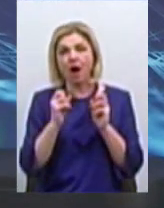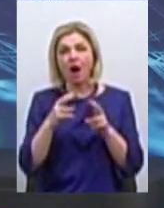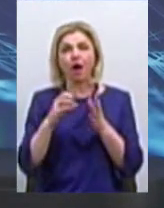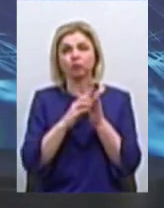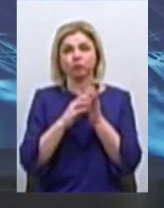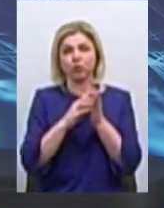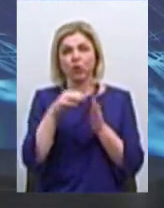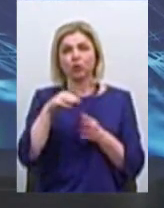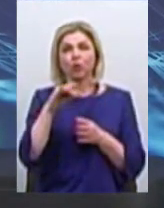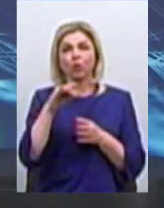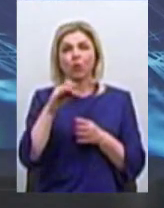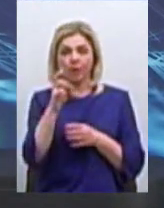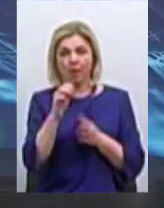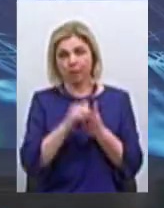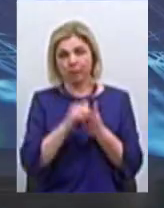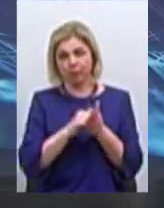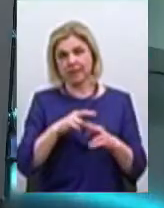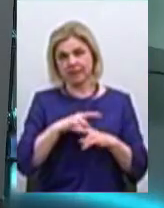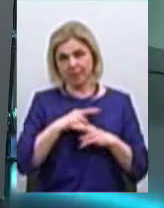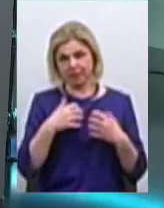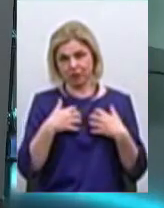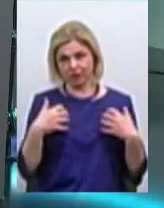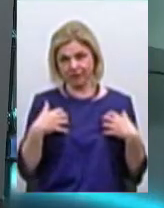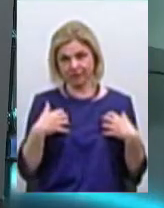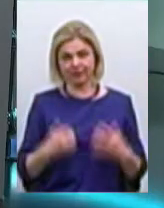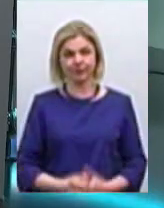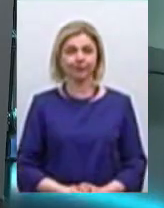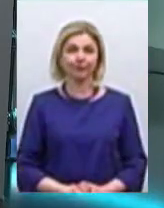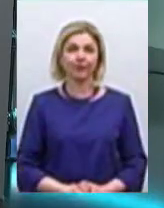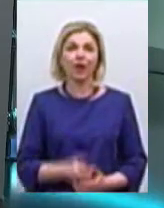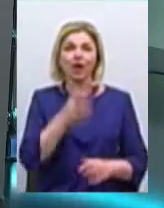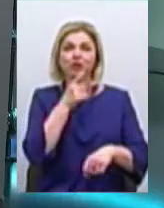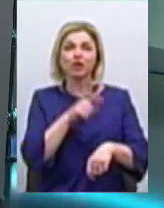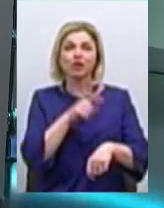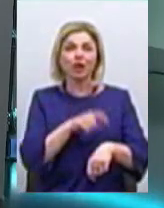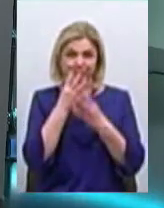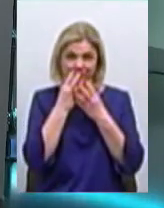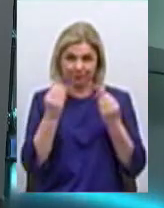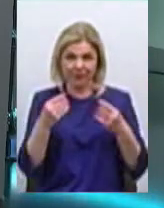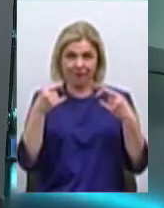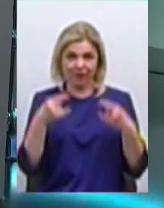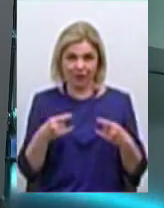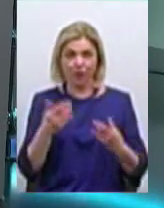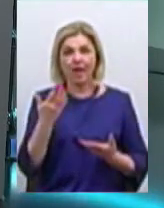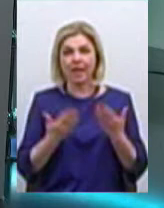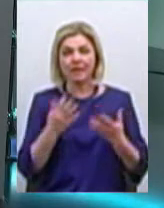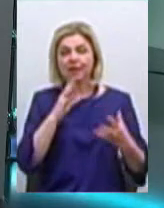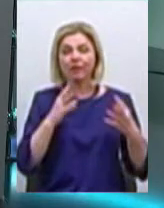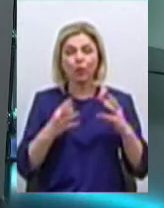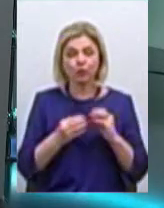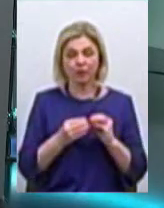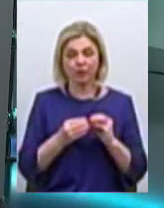стати причиною смерті тваринки. Інна Едмундівна, часу більше немає нашого ефіру, але якщо резюме